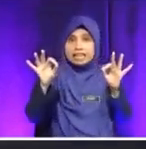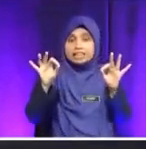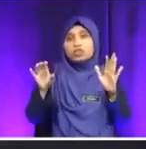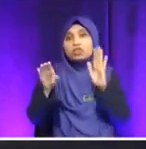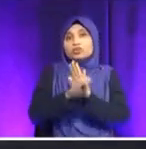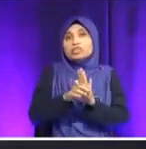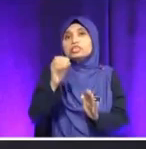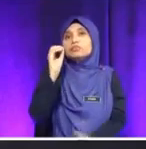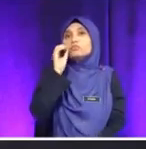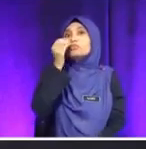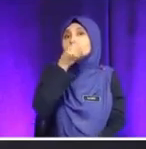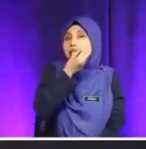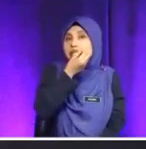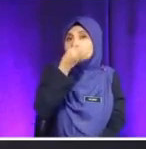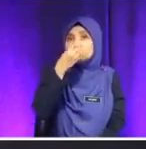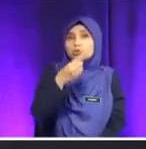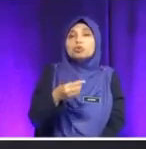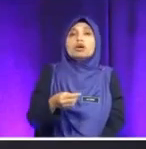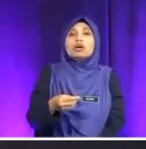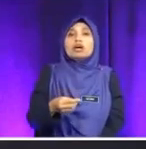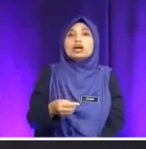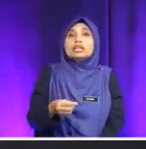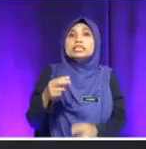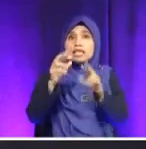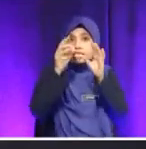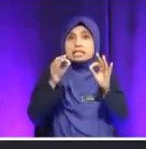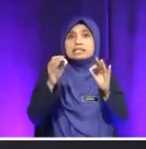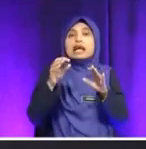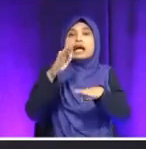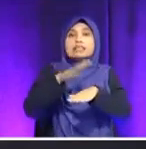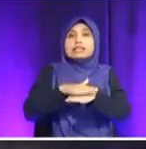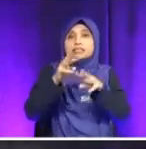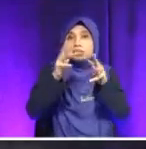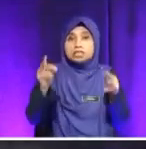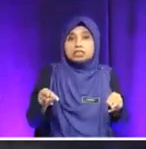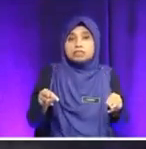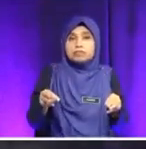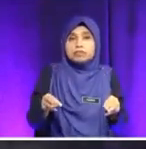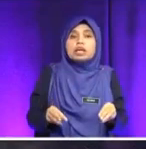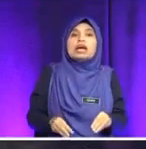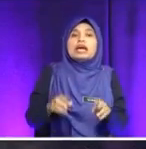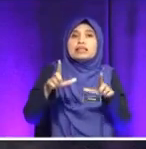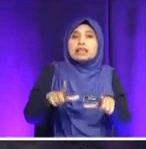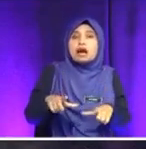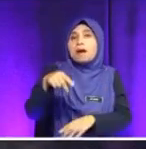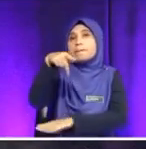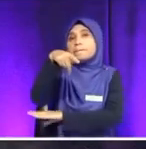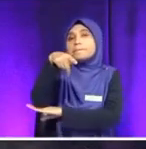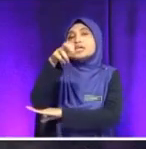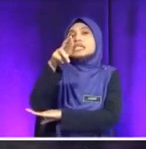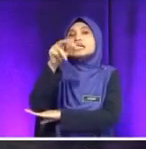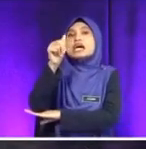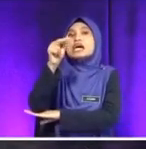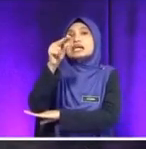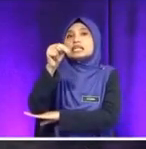Letaklah bunga sebagai hiasan meja. Letakkan peranggu perisa. Ini peranggu perisa. Kita ada bekas untuk